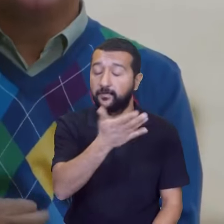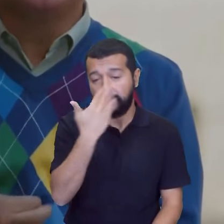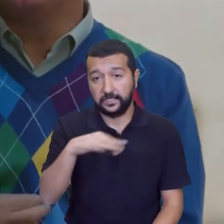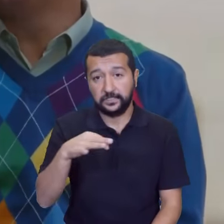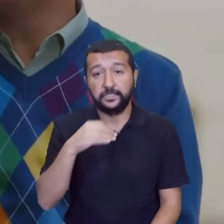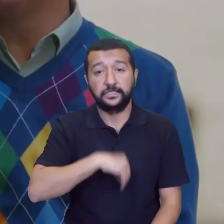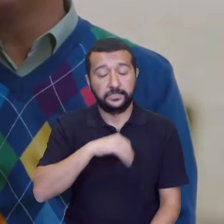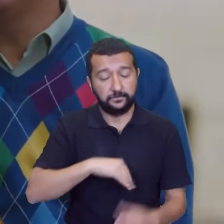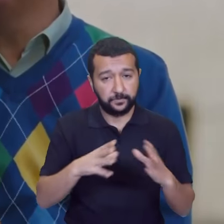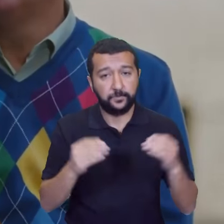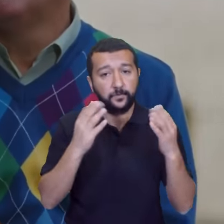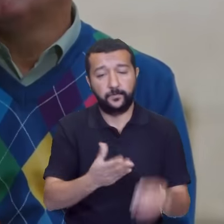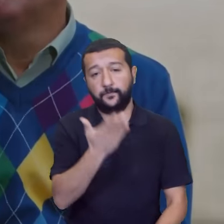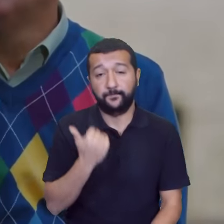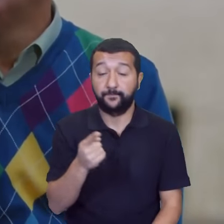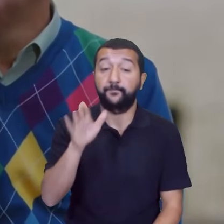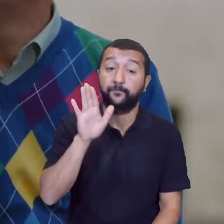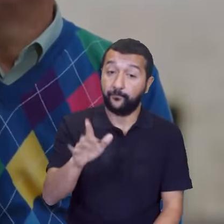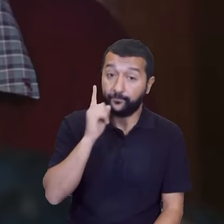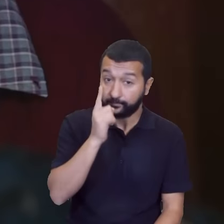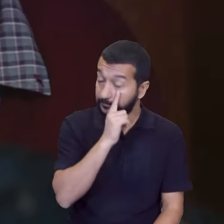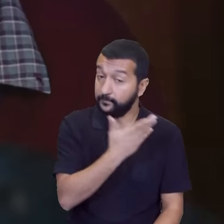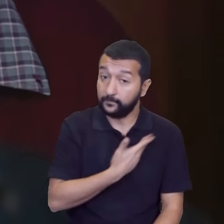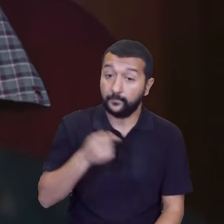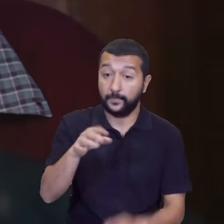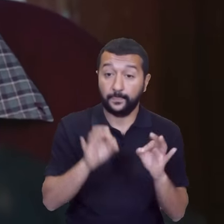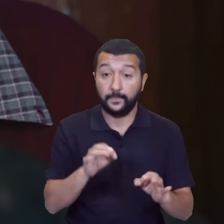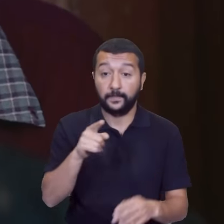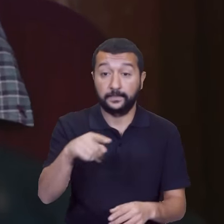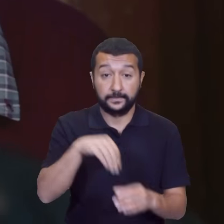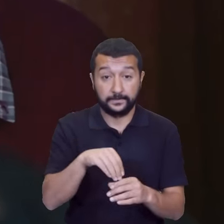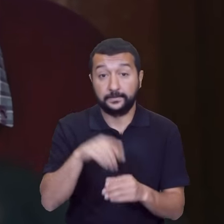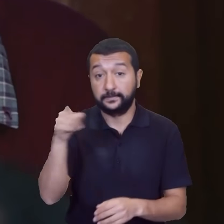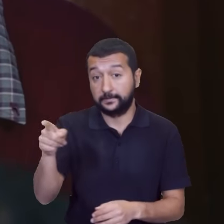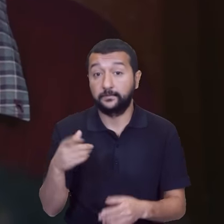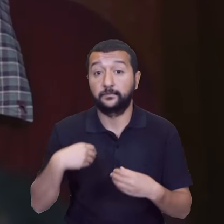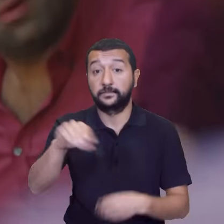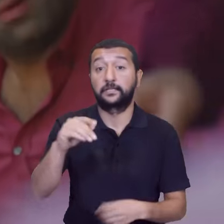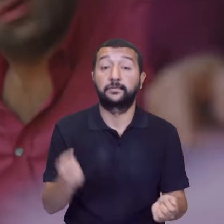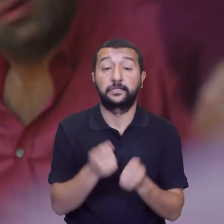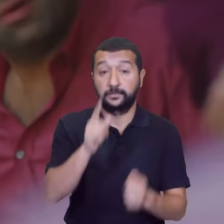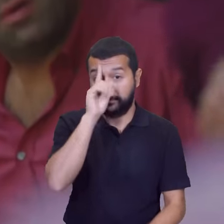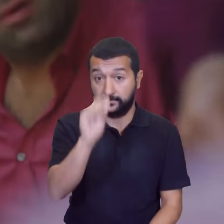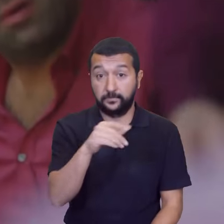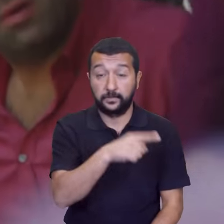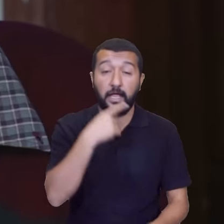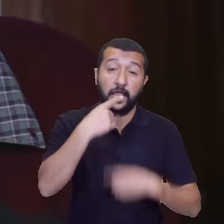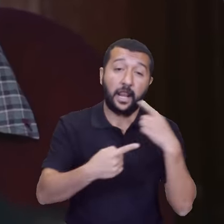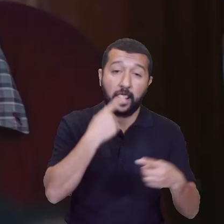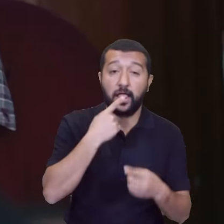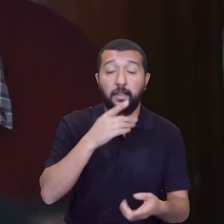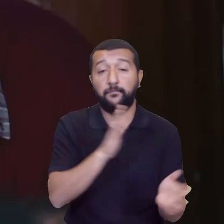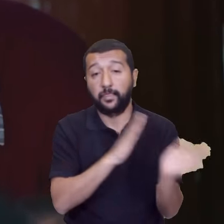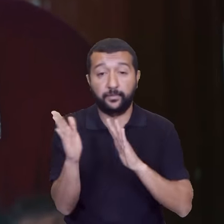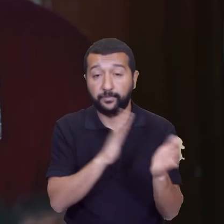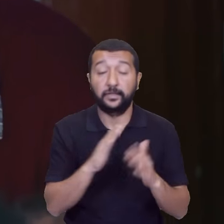ya. İçimizin yağları erisin ya. Aman ha gözünüzü seveyim. Şimdi bu aranızdan birine burayı kakalamaya çalışır. Eveler gebeler.